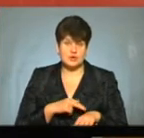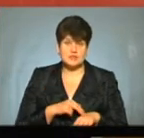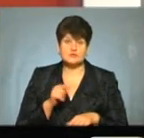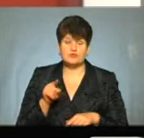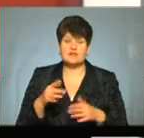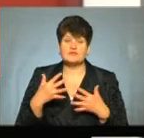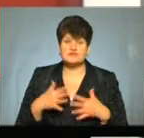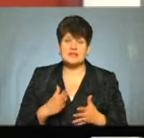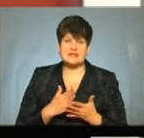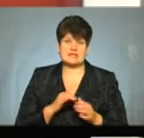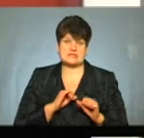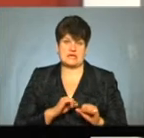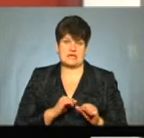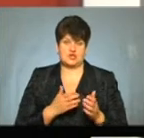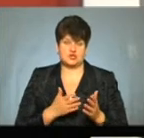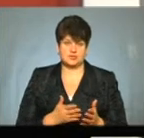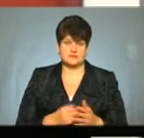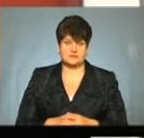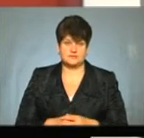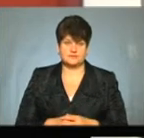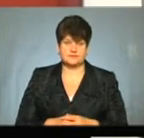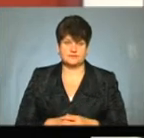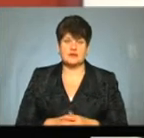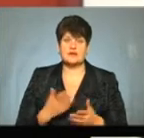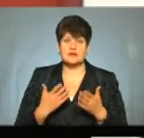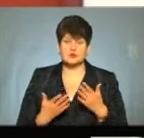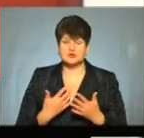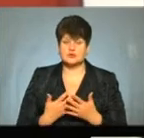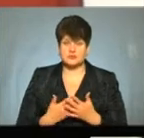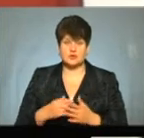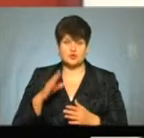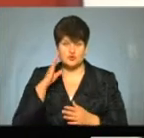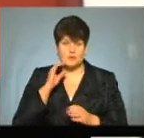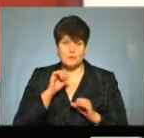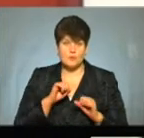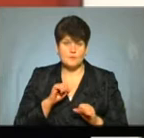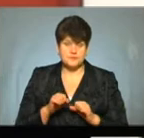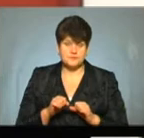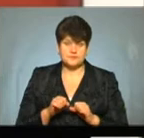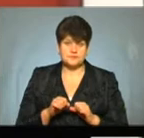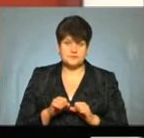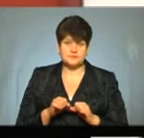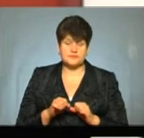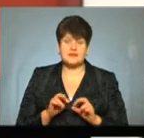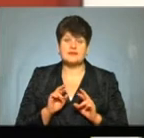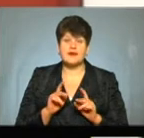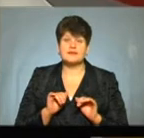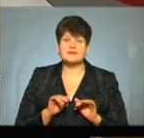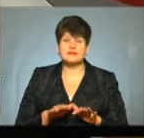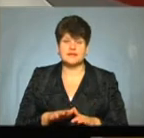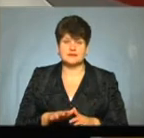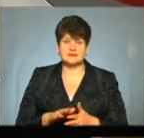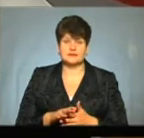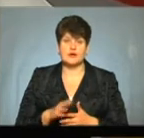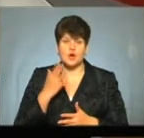є захищені. Так, Марина, скажи, якщо, наприклад, чоловік її побив, то... Як діяти жінці, діяти коли дальше.